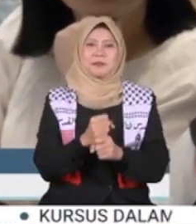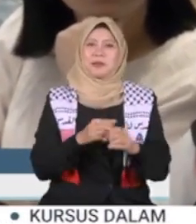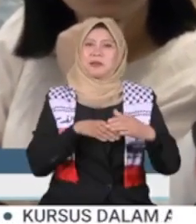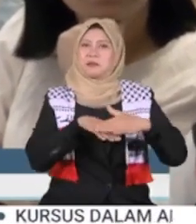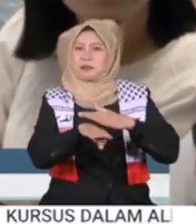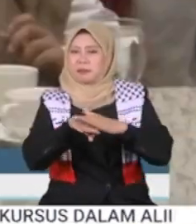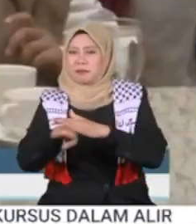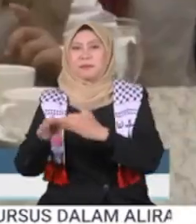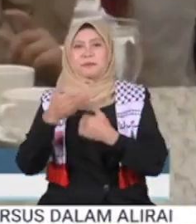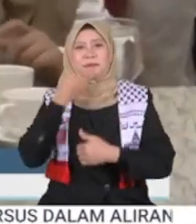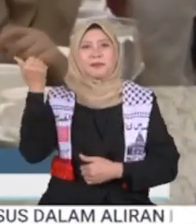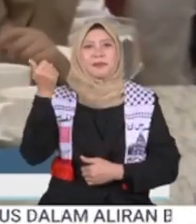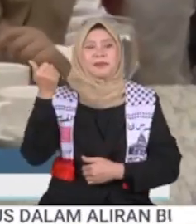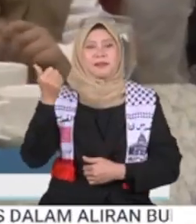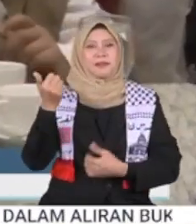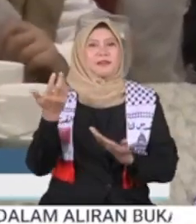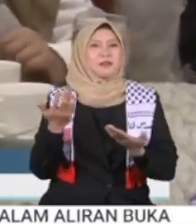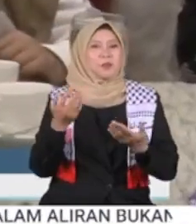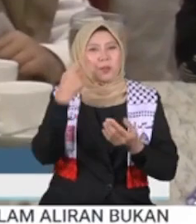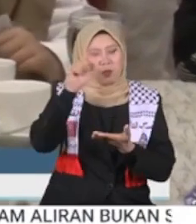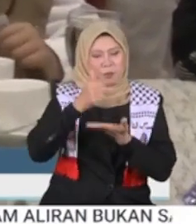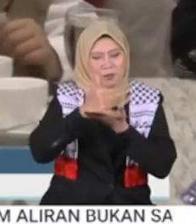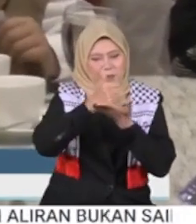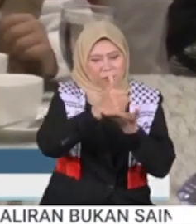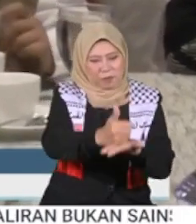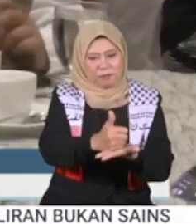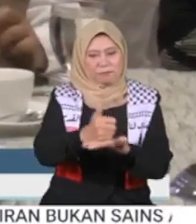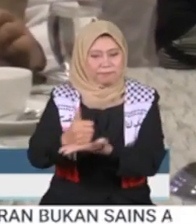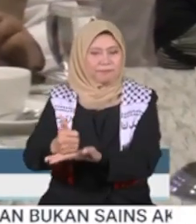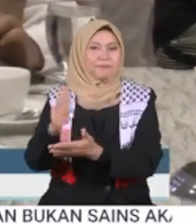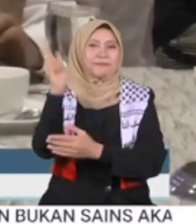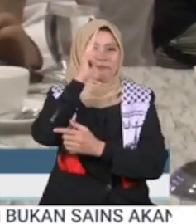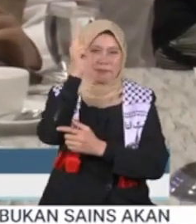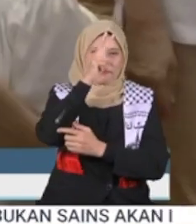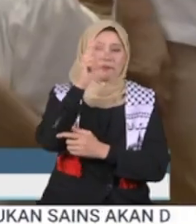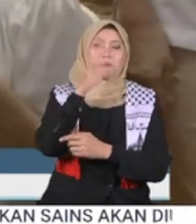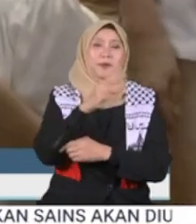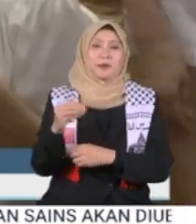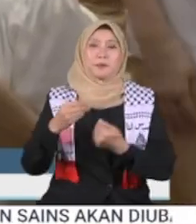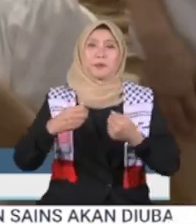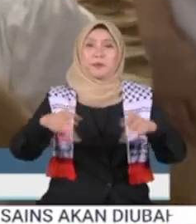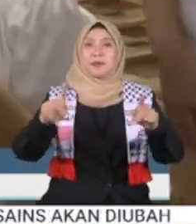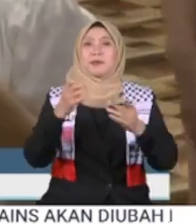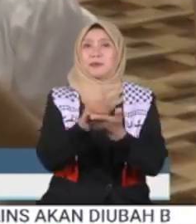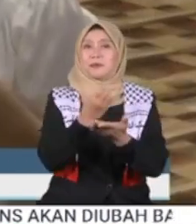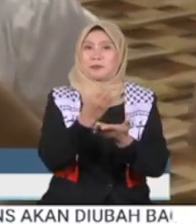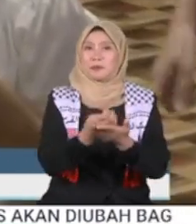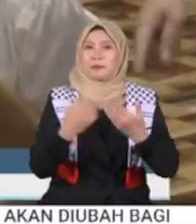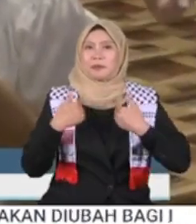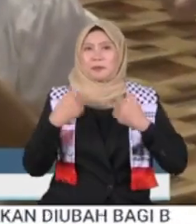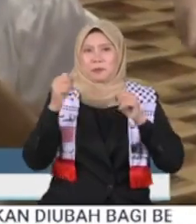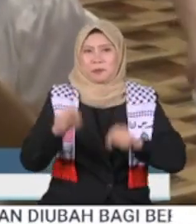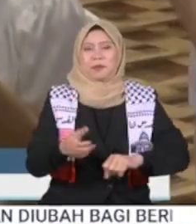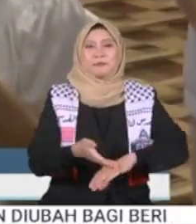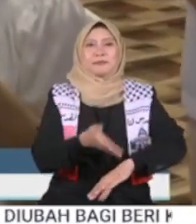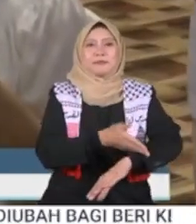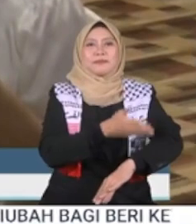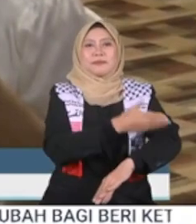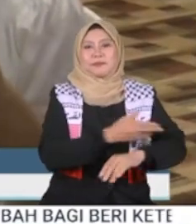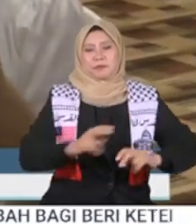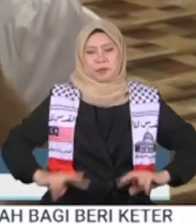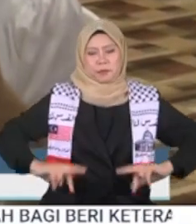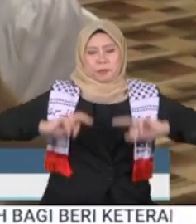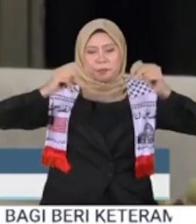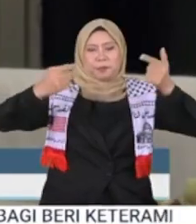akses terbaik bukan sahaja terhadap bantuan yang disediakan kerajaan malah peluang ekonomi yang ada untuk meningkatkan taraf